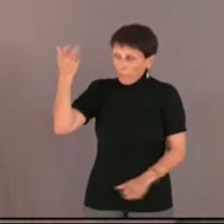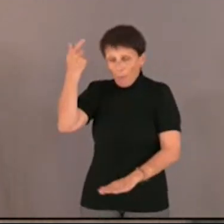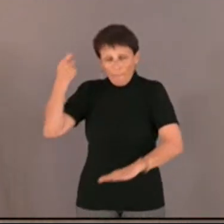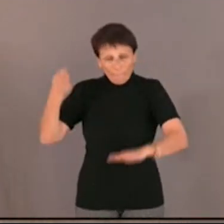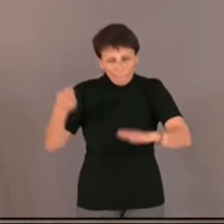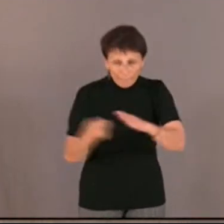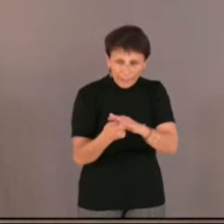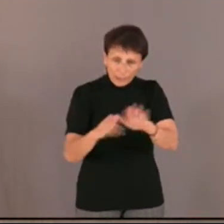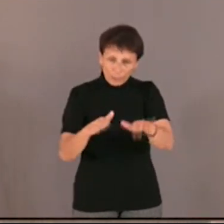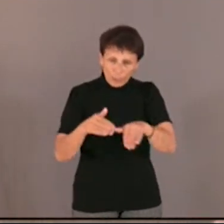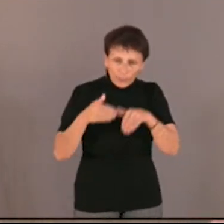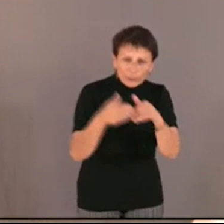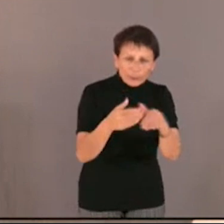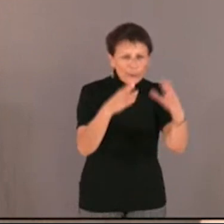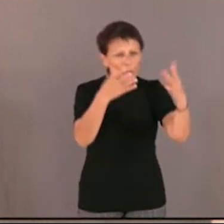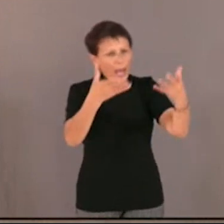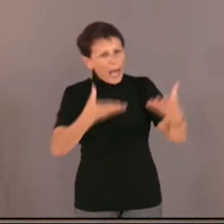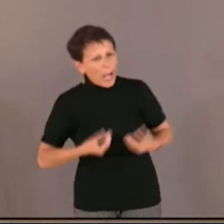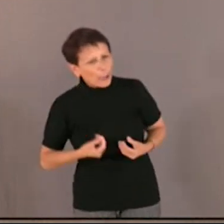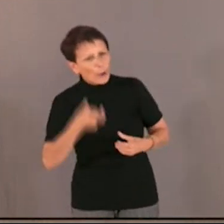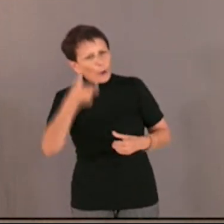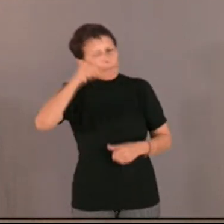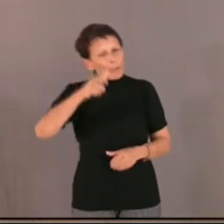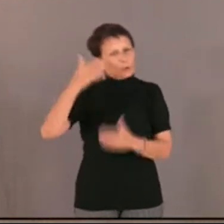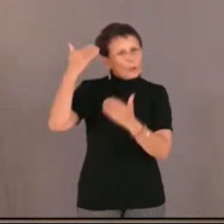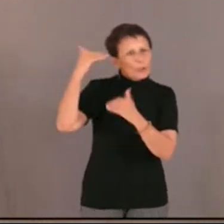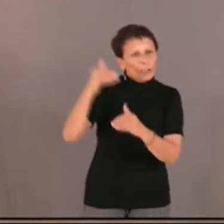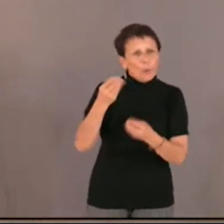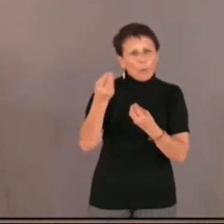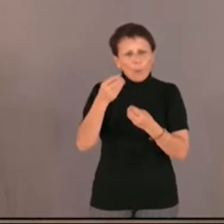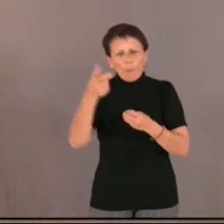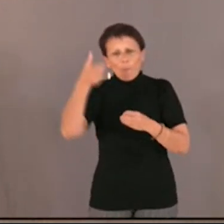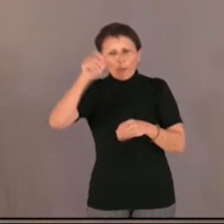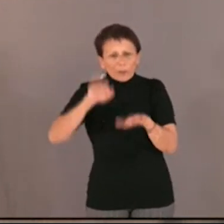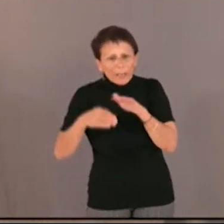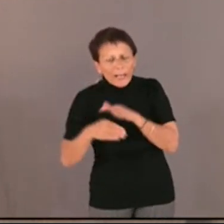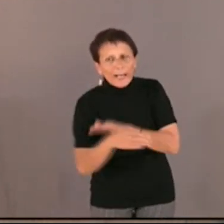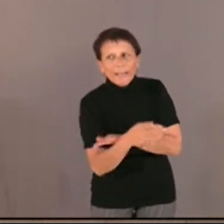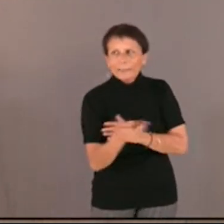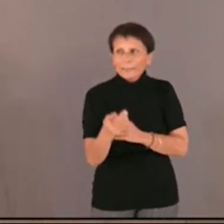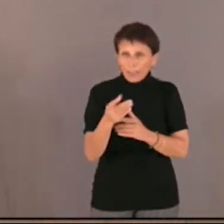subventionner l'accueil de l'étranger et en particulier des clandestins, vous,